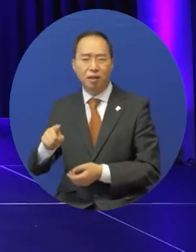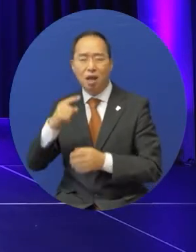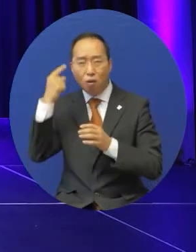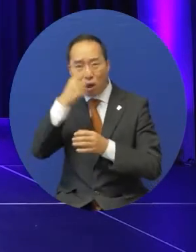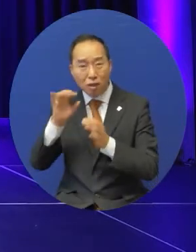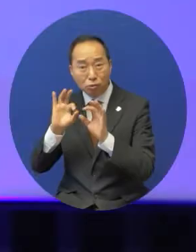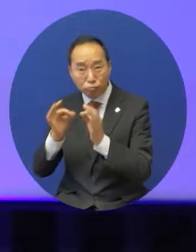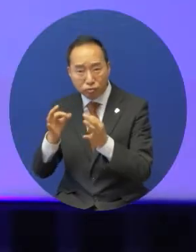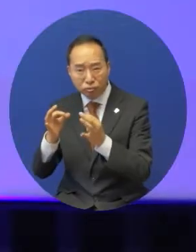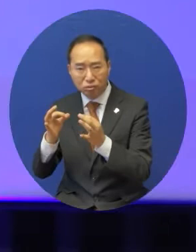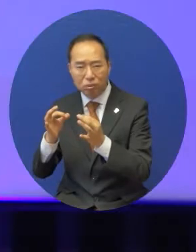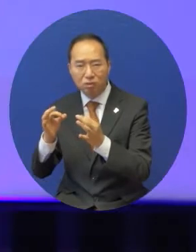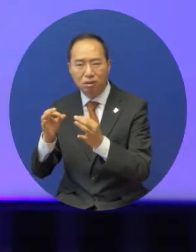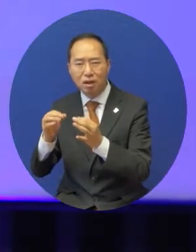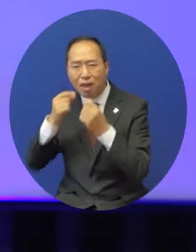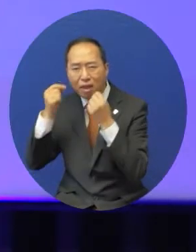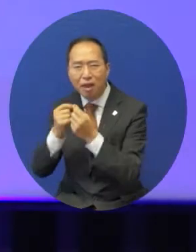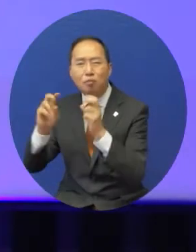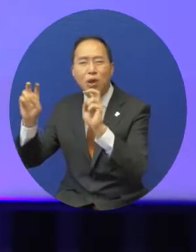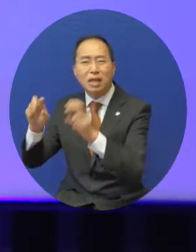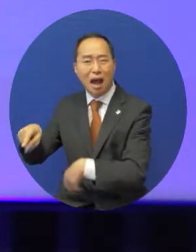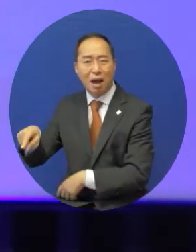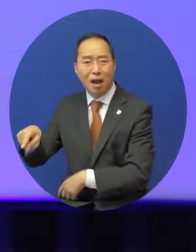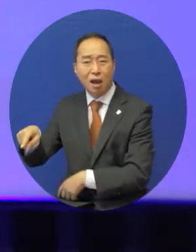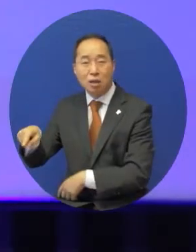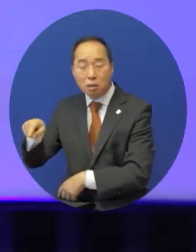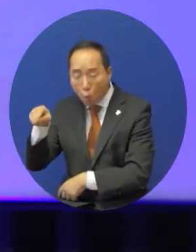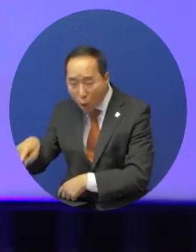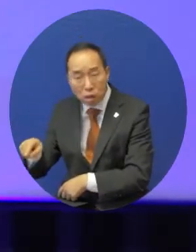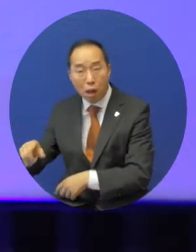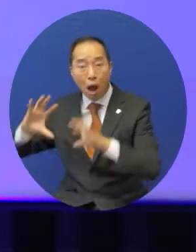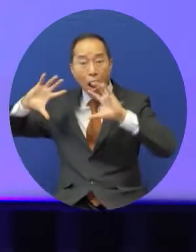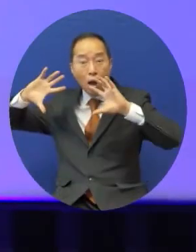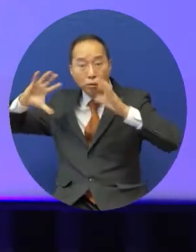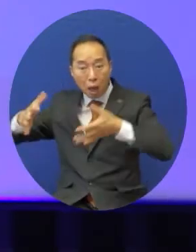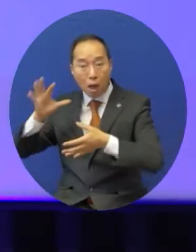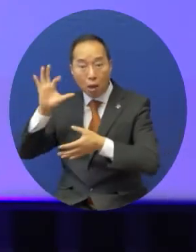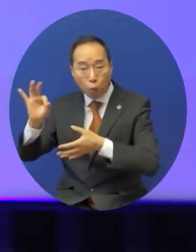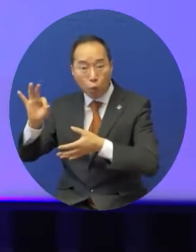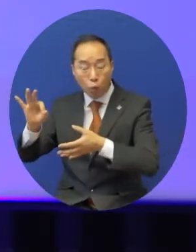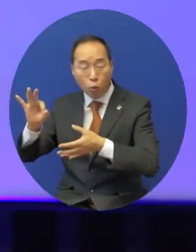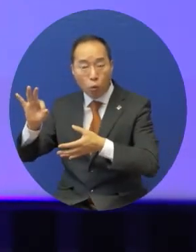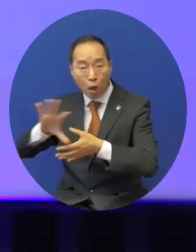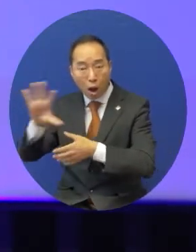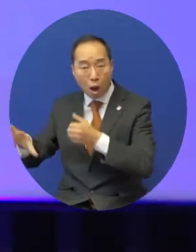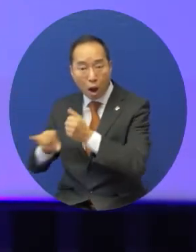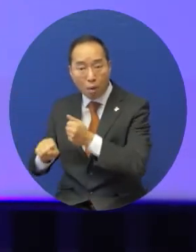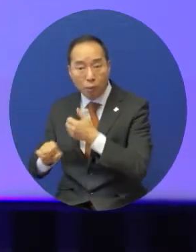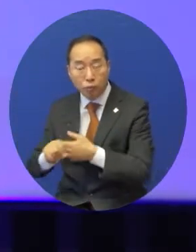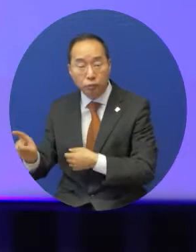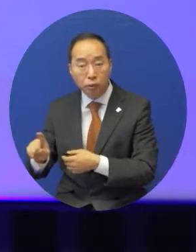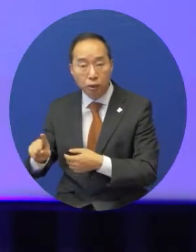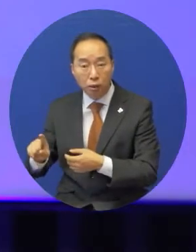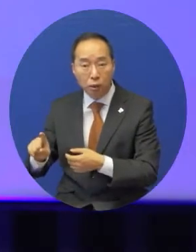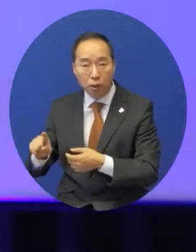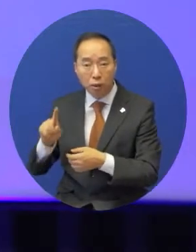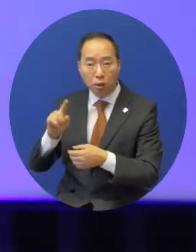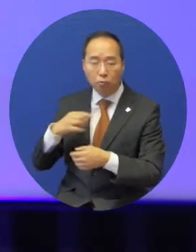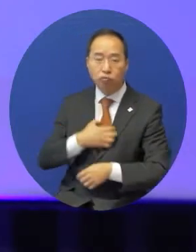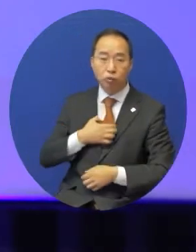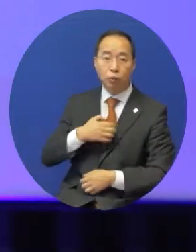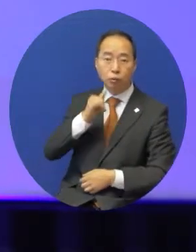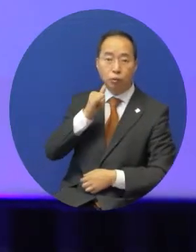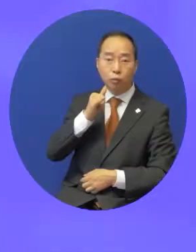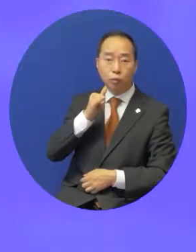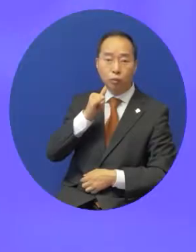쓰이게 되면 자국 통화는 어떻게 되는 건가 하는 거 굉장히 우려의 눈초리가